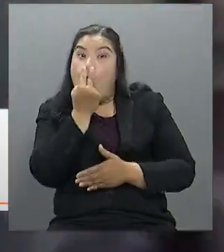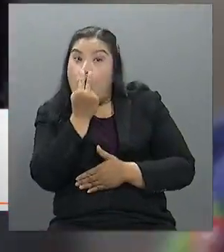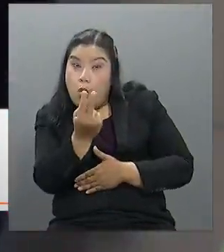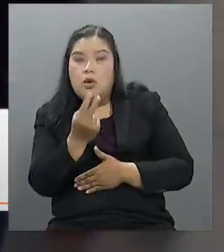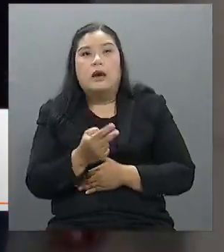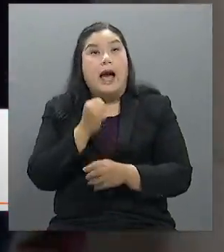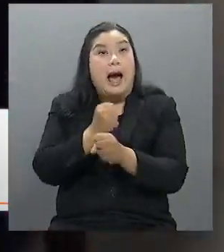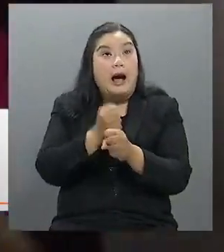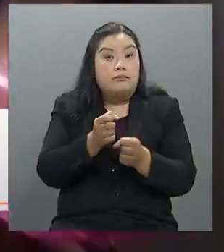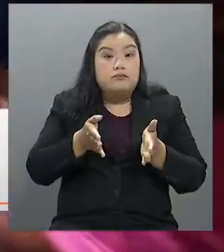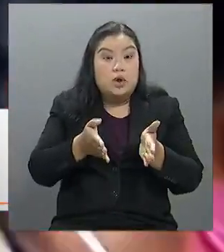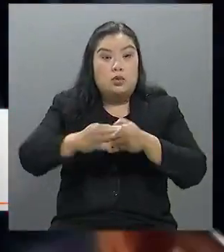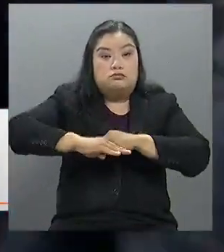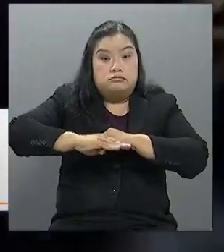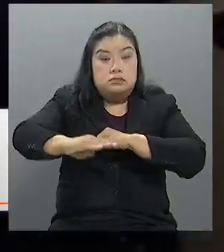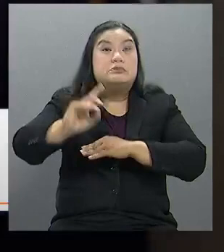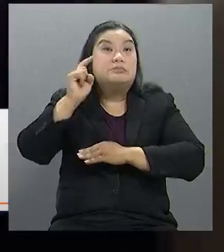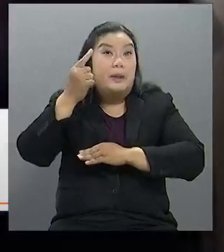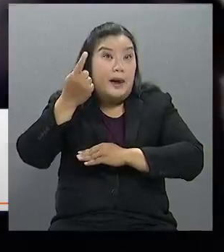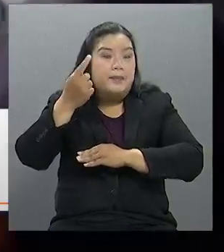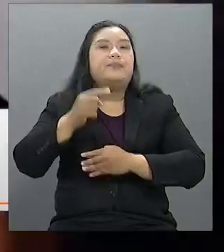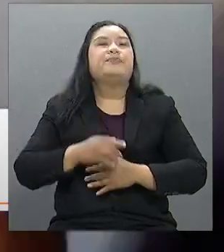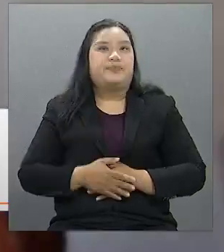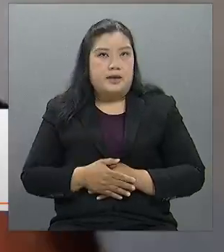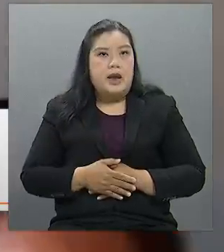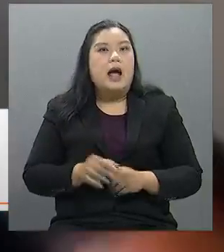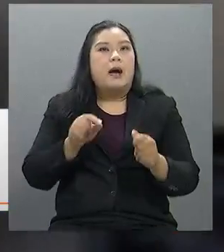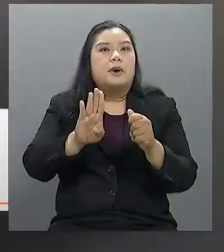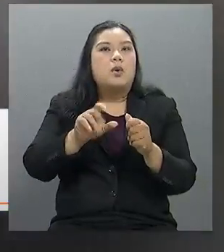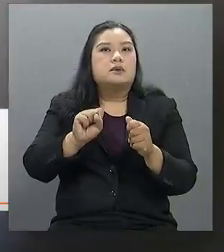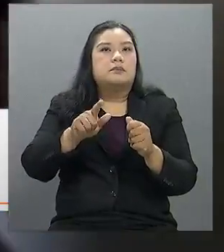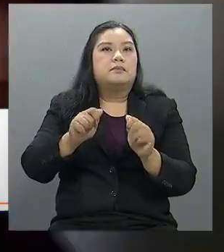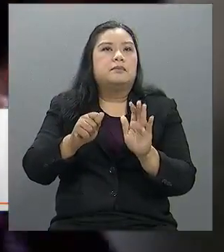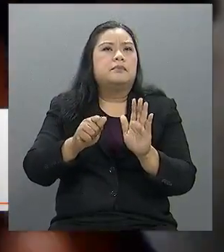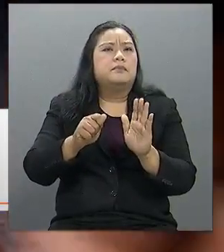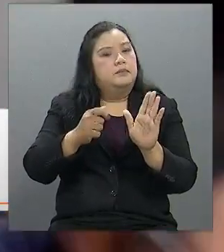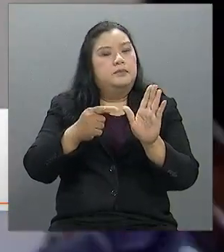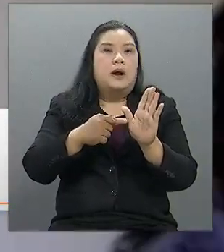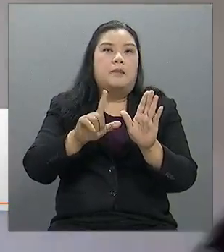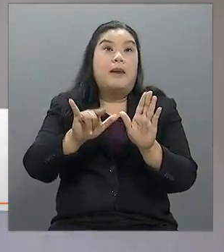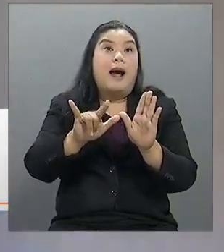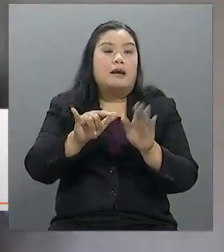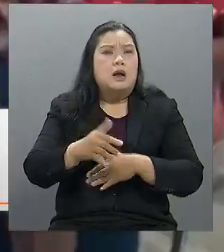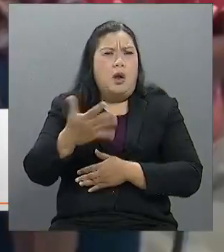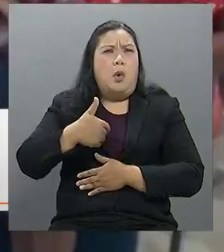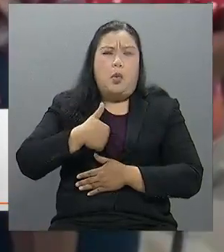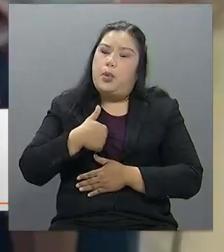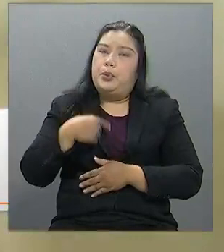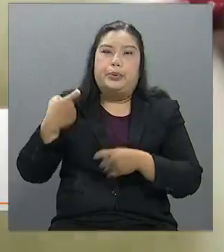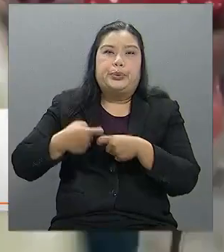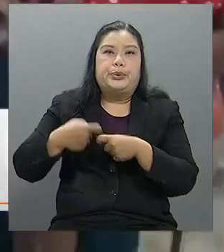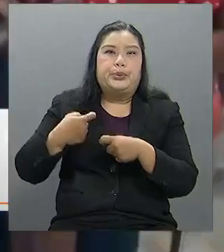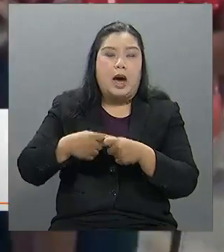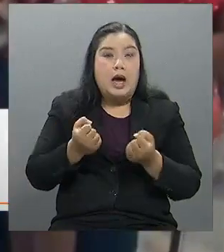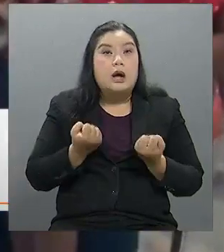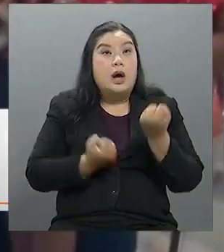ถนนสายบ้านรางตาทองวัดบ่อสำราญที่ชาวบ้านและผู้สัญจรผ่านไปมาเดือดร้อนค่ะเพราะว่าถนนเส้นนี้เป็น